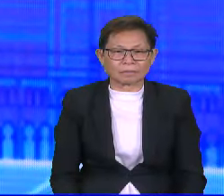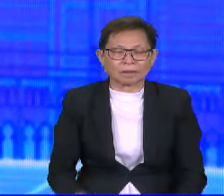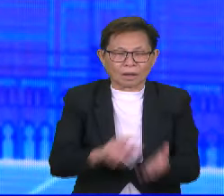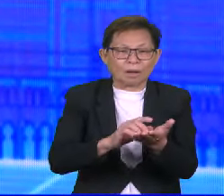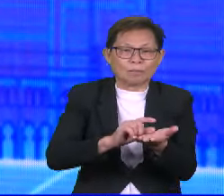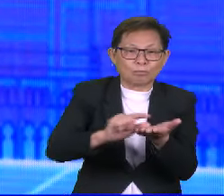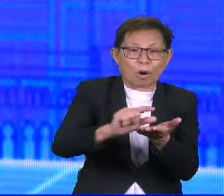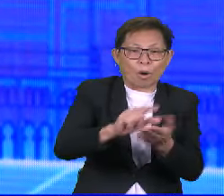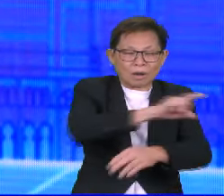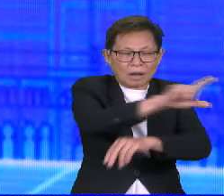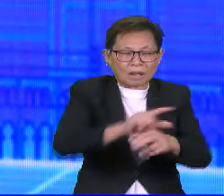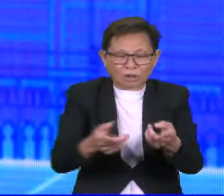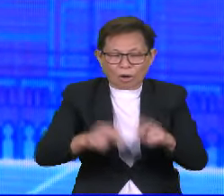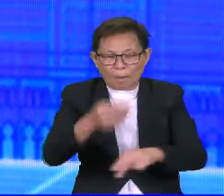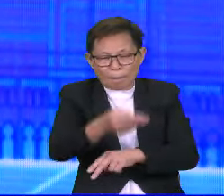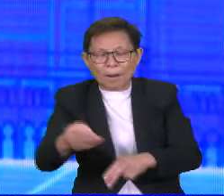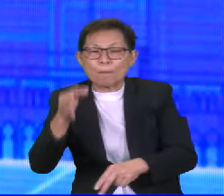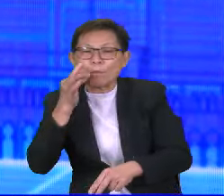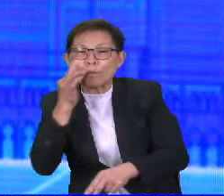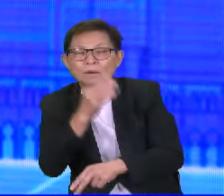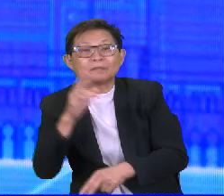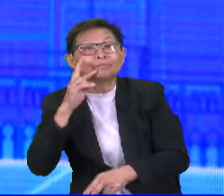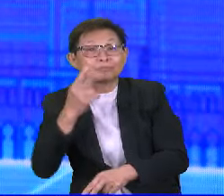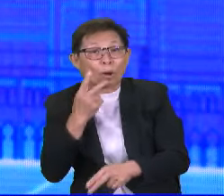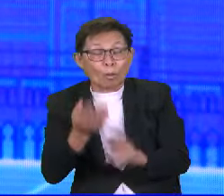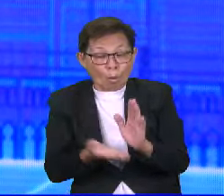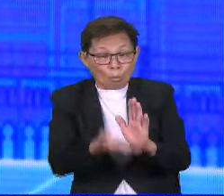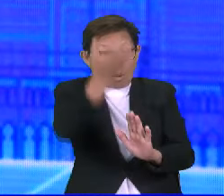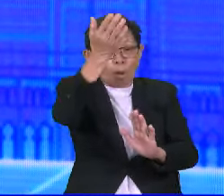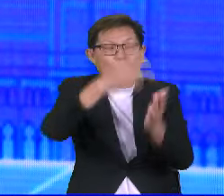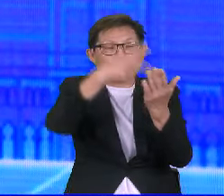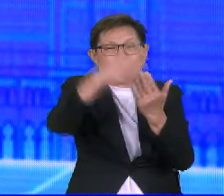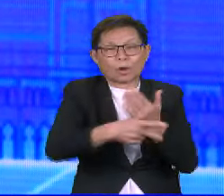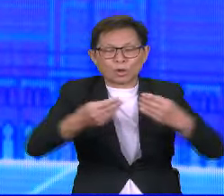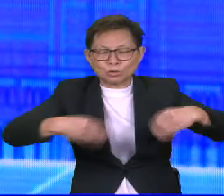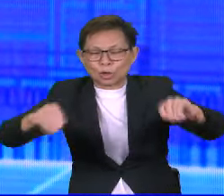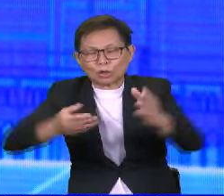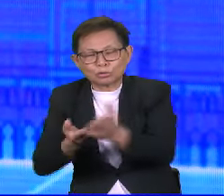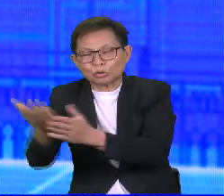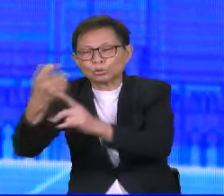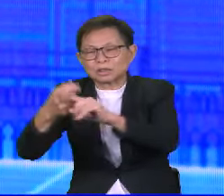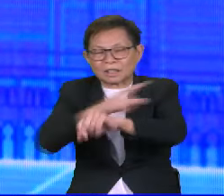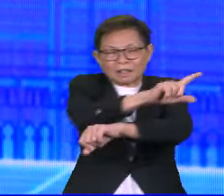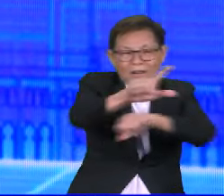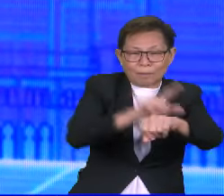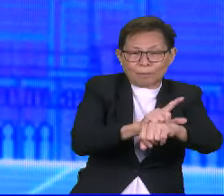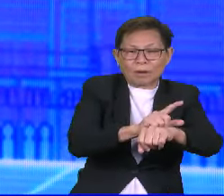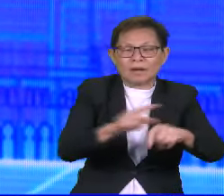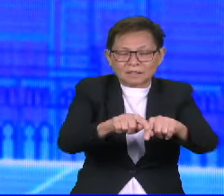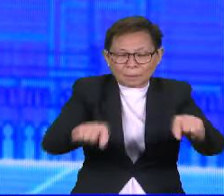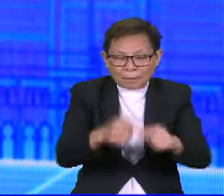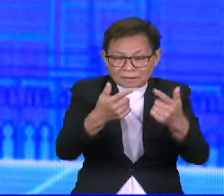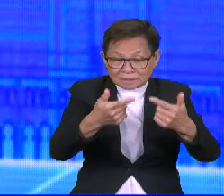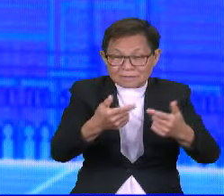Pendapatan pengelola dan kontrak produk buah-buahan dan sayur-sayuran meningkat menerusi program jualan terus dari ladang. Platform yang